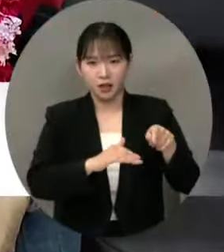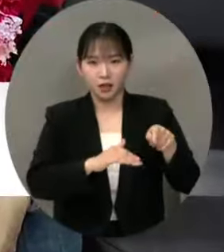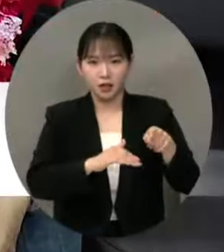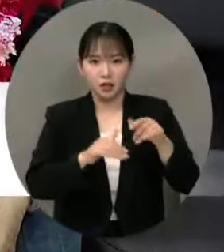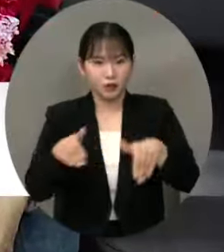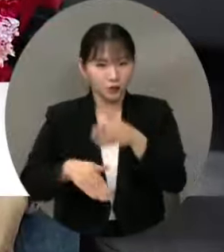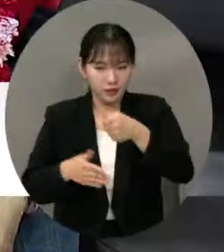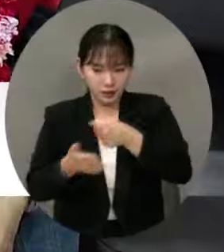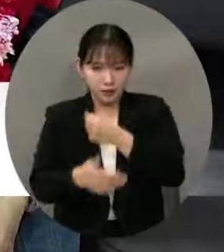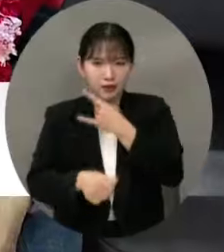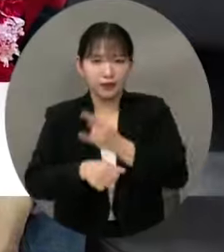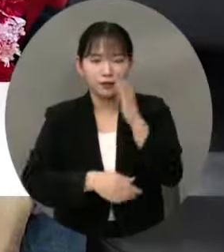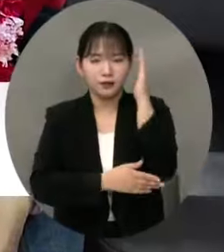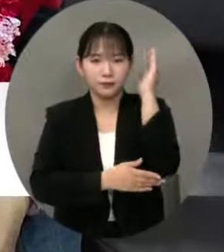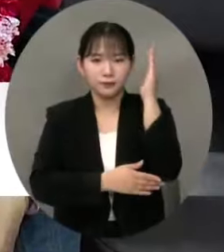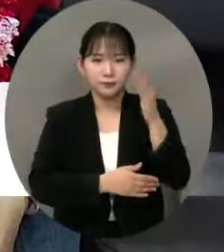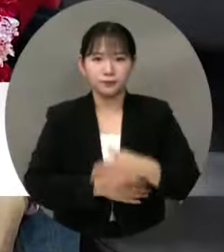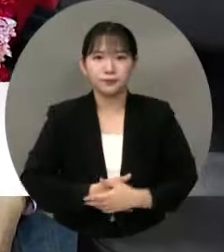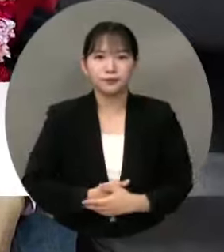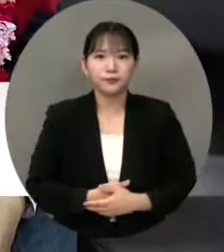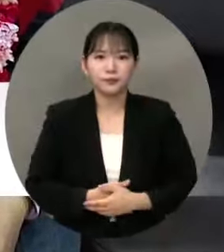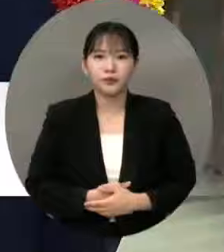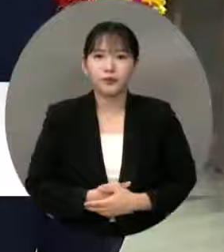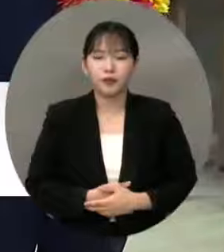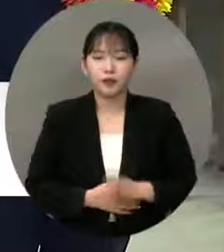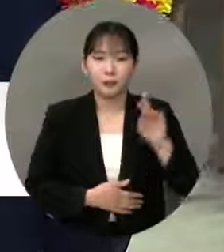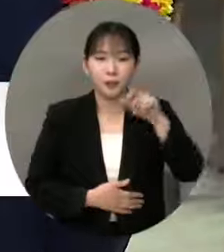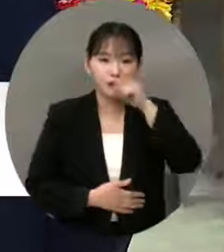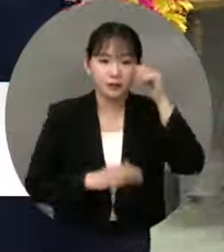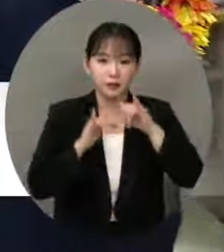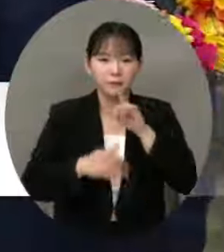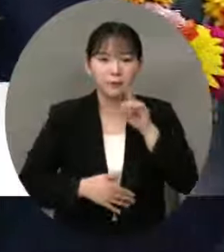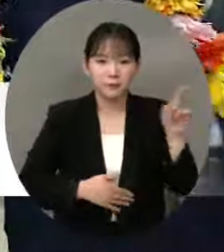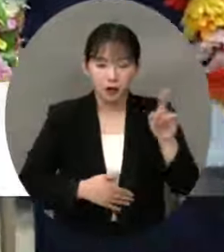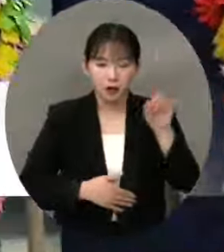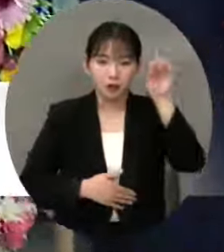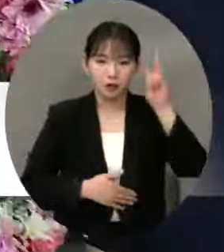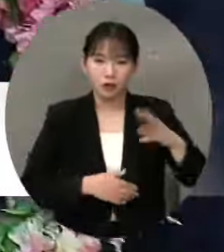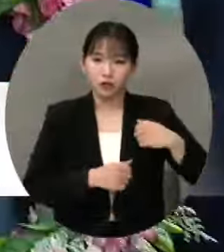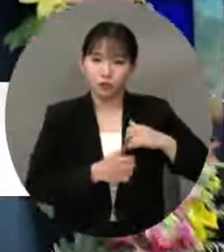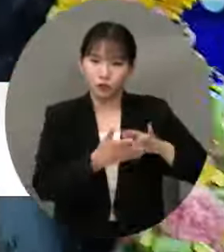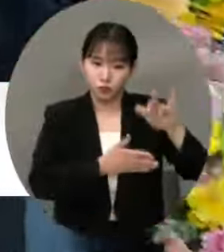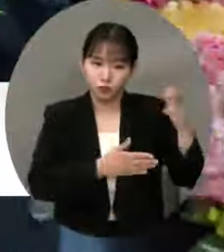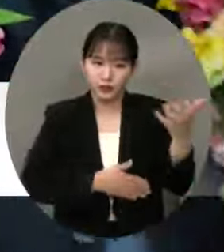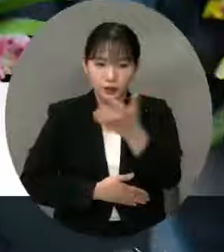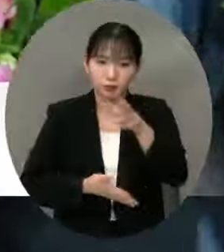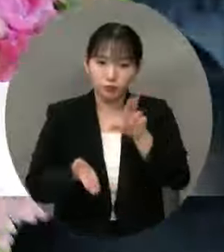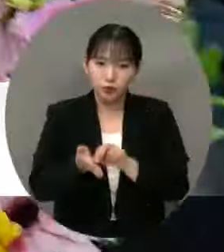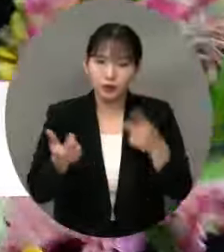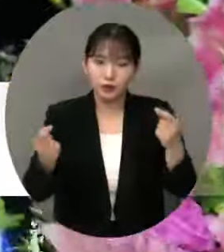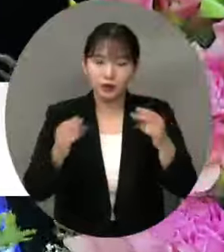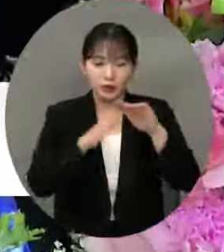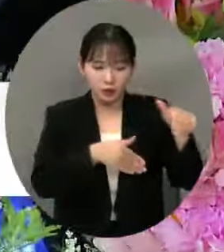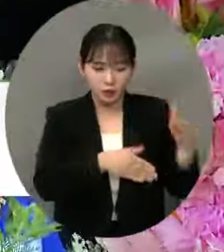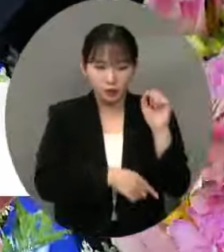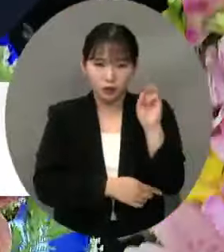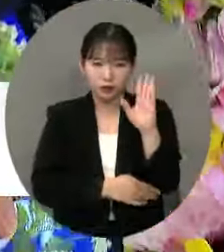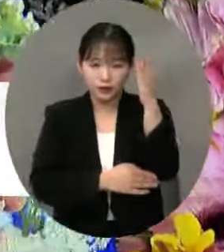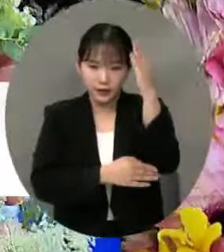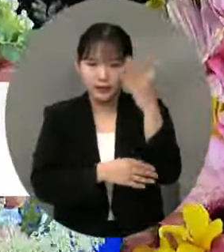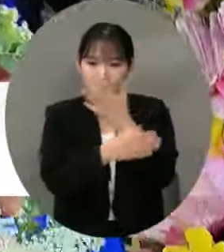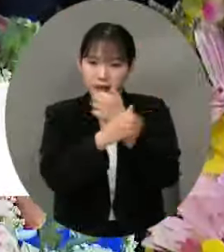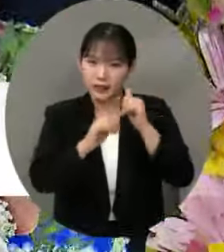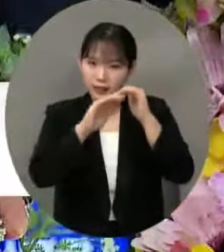도지사가 결단해야 한다고 강조했습니다. 박 당선인은 또 광주 군공항 이전 문제 역시 전남도와 광주시의 협약